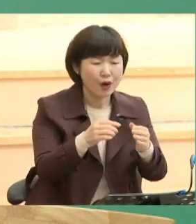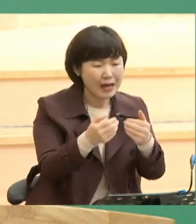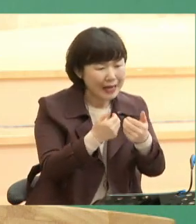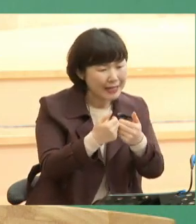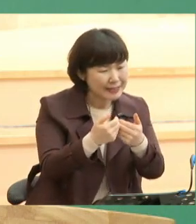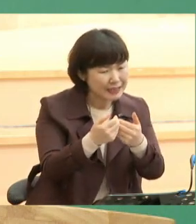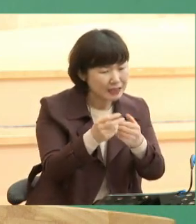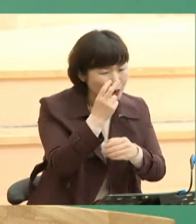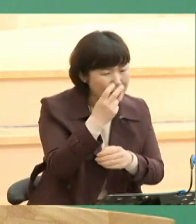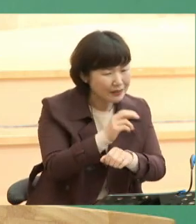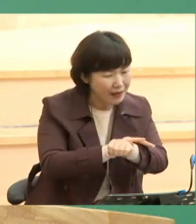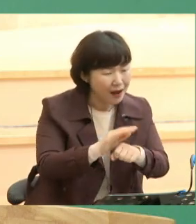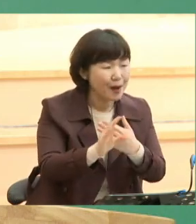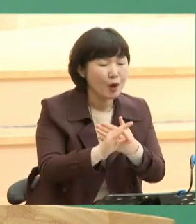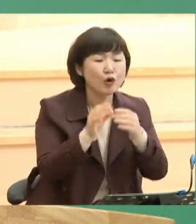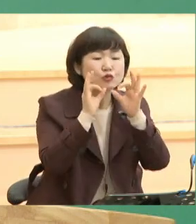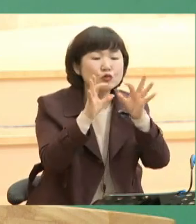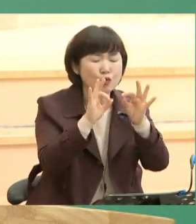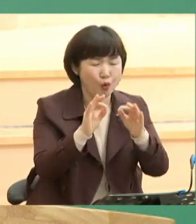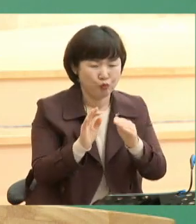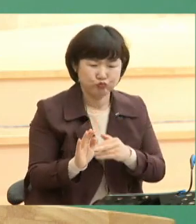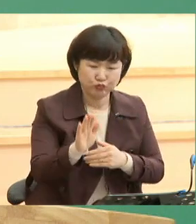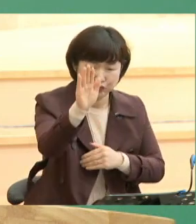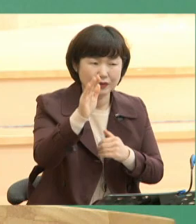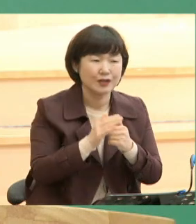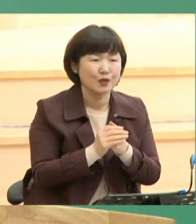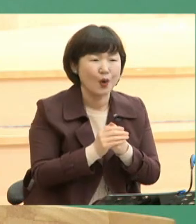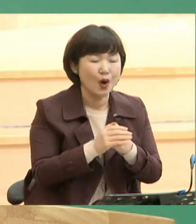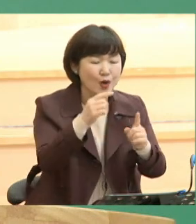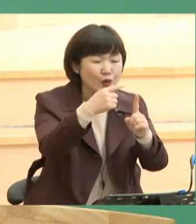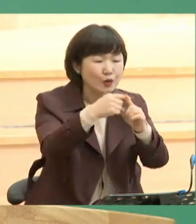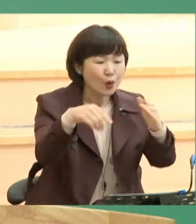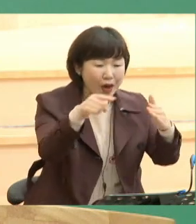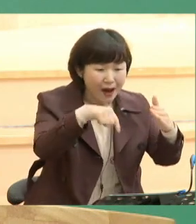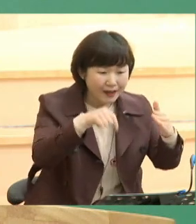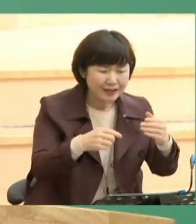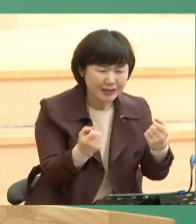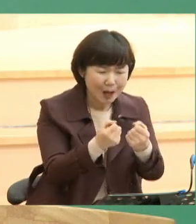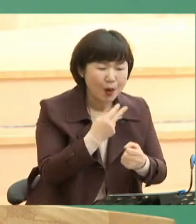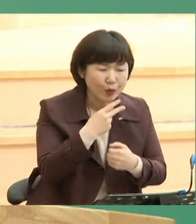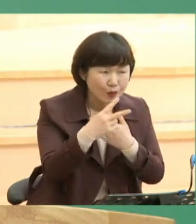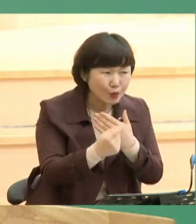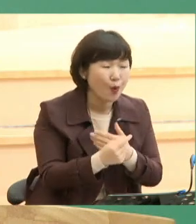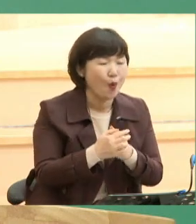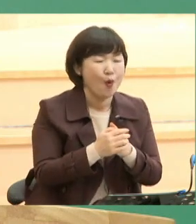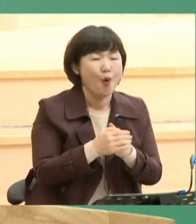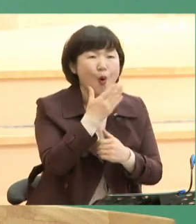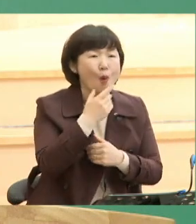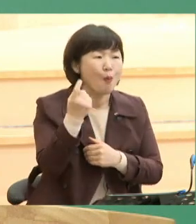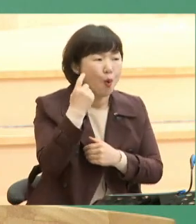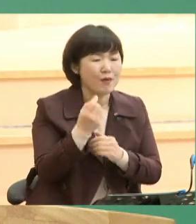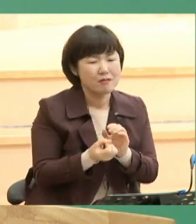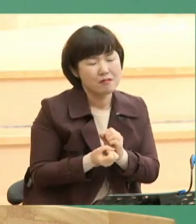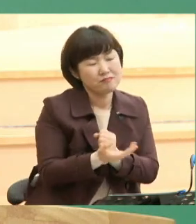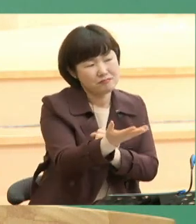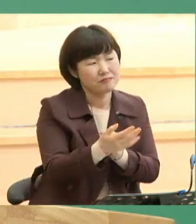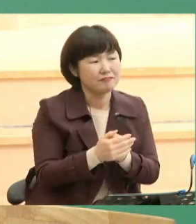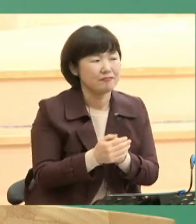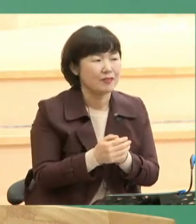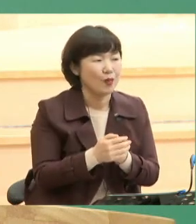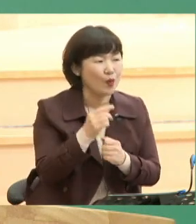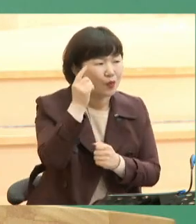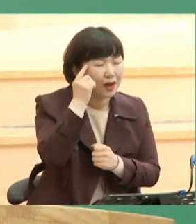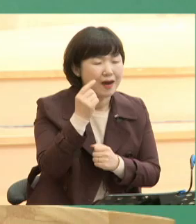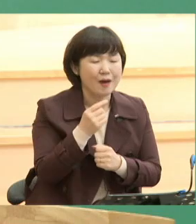전도되어 교회 안에 싸우지만 안해도 복음의 영양 역 자동으로 되어져 왜 복음은 얼